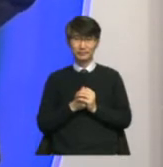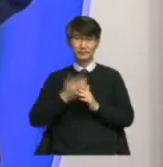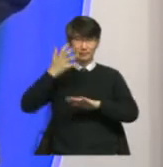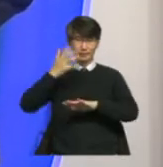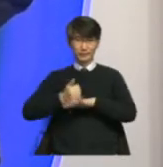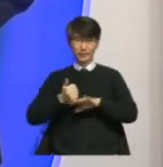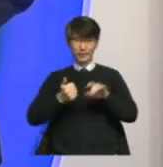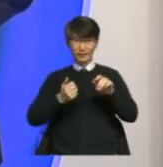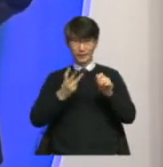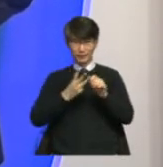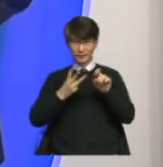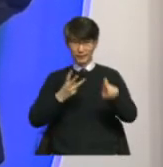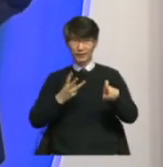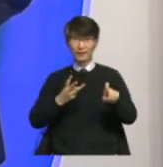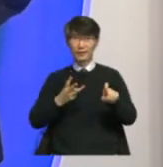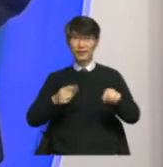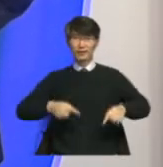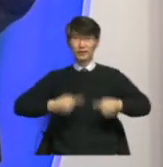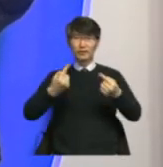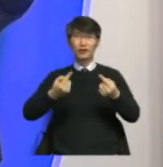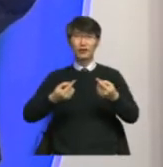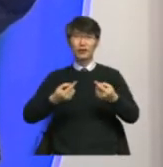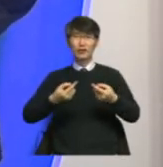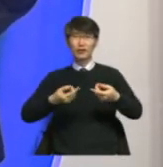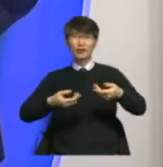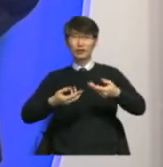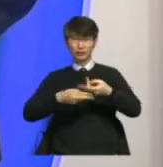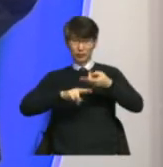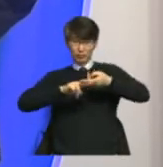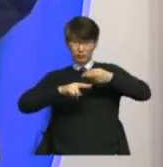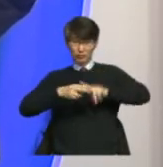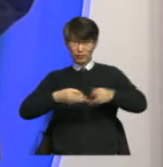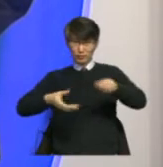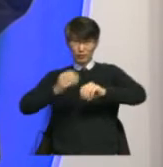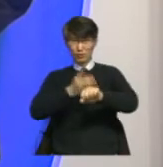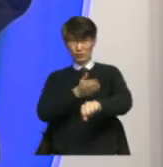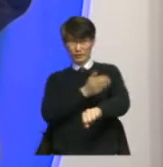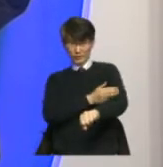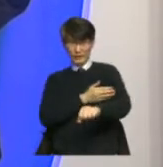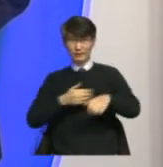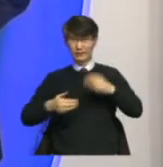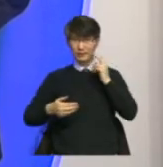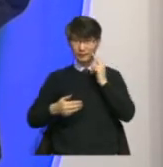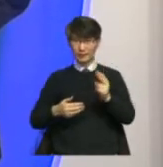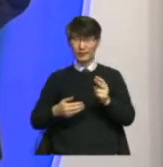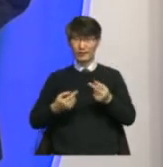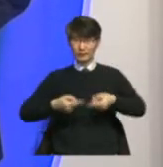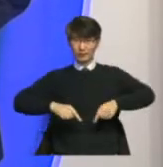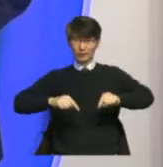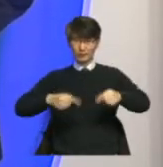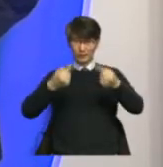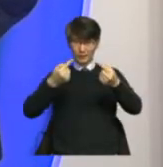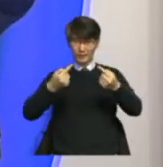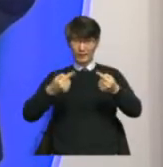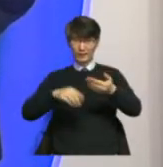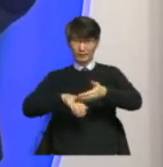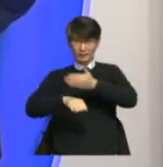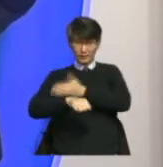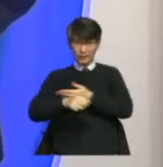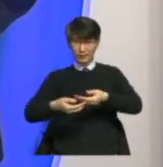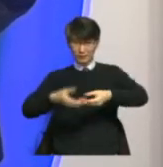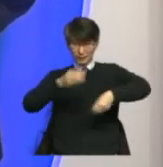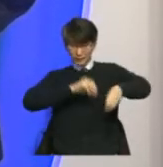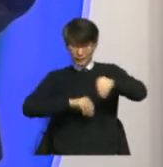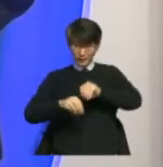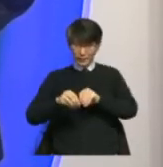마지막 키워드는 설 선물 과대포장 단속 입니다 서울시는 설 연휴를 앞두고 선물세트 과대포장 이 유발하는